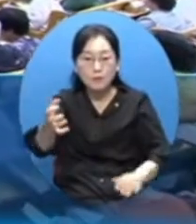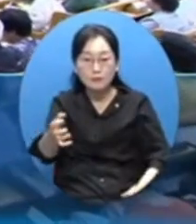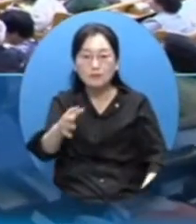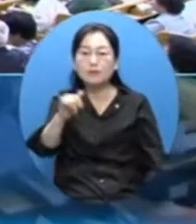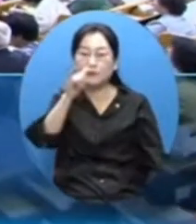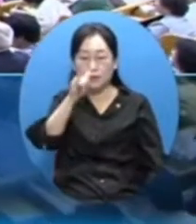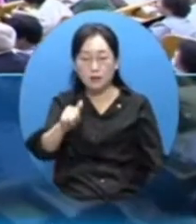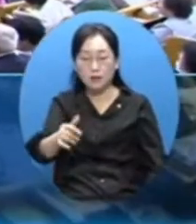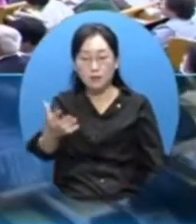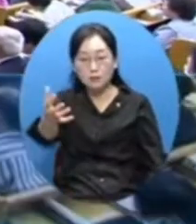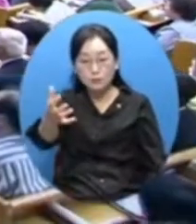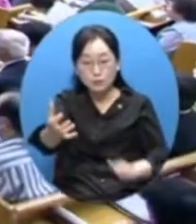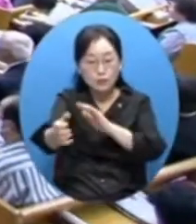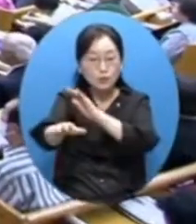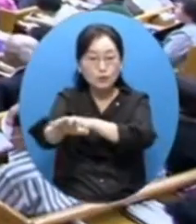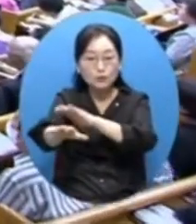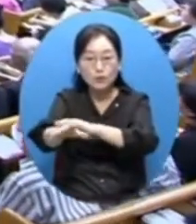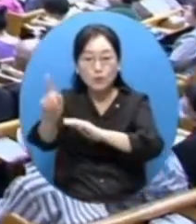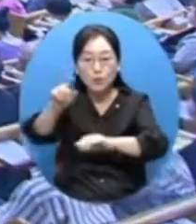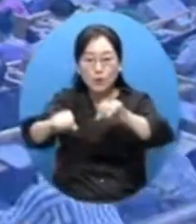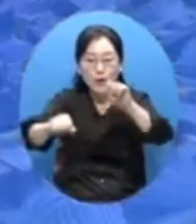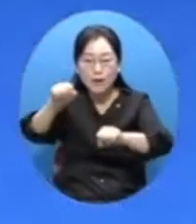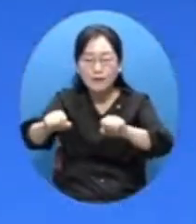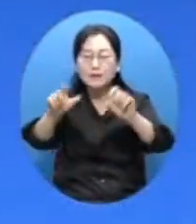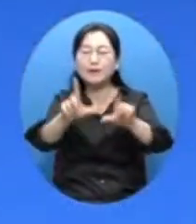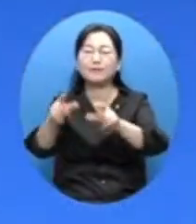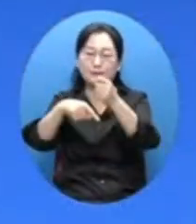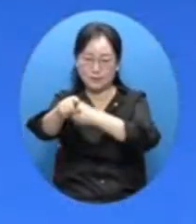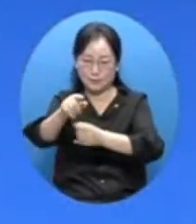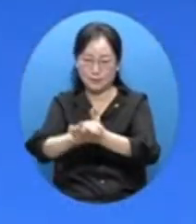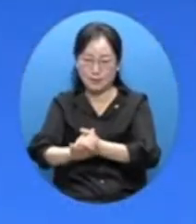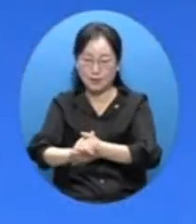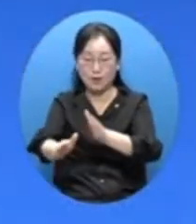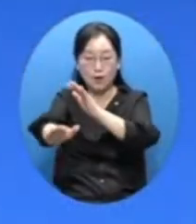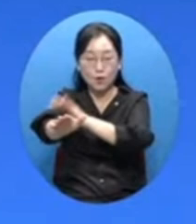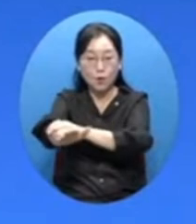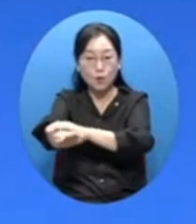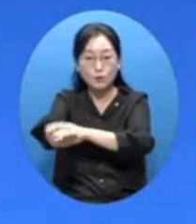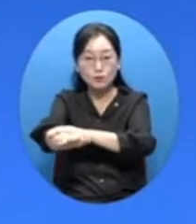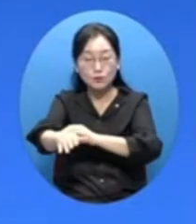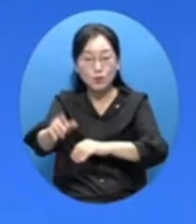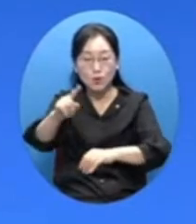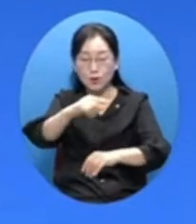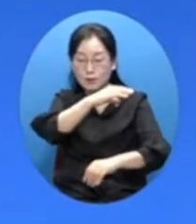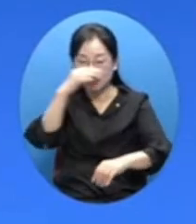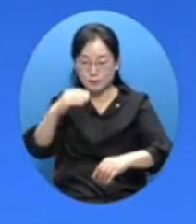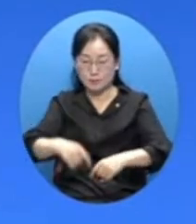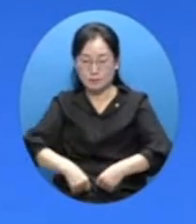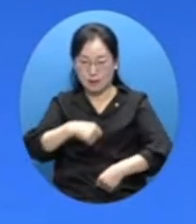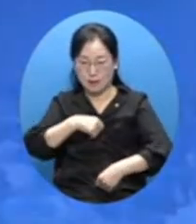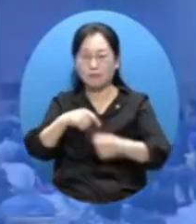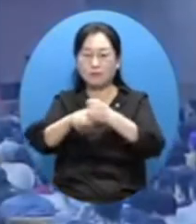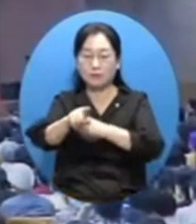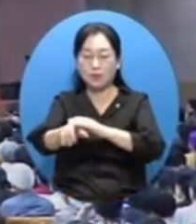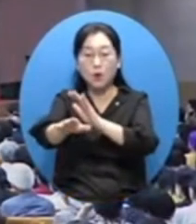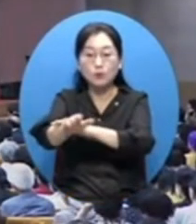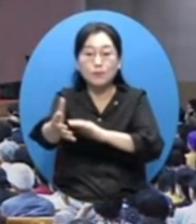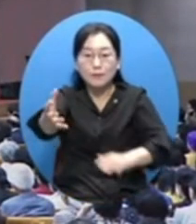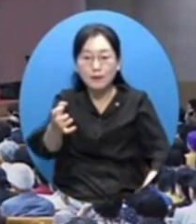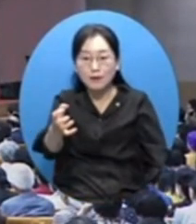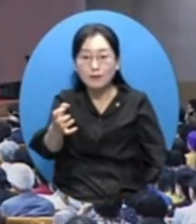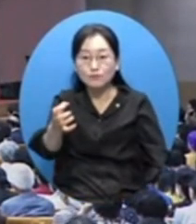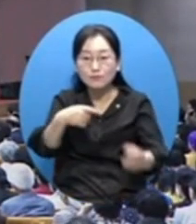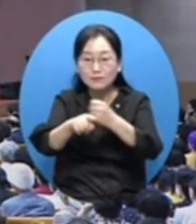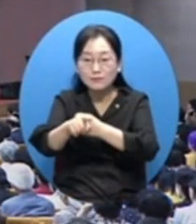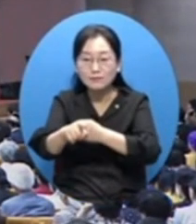행위와 삶을 의미하는 것입니다. 성경에 나타난 오른손은 의롭고 바른 손입니다. 오른손이 말라있다는 것은 교회를